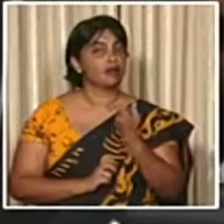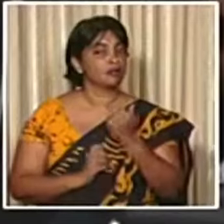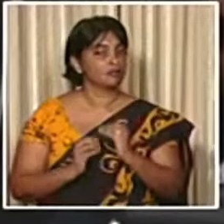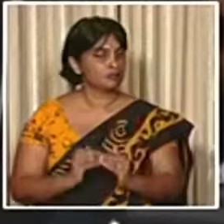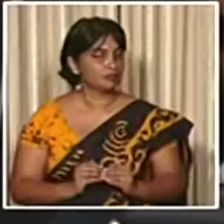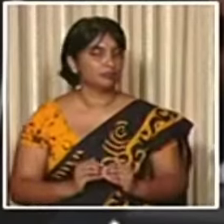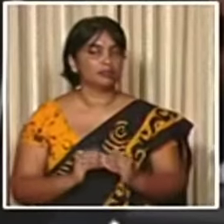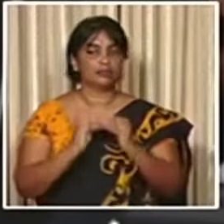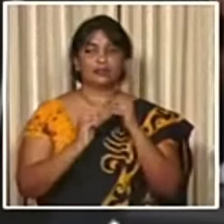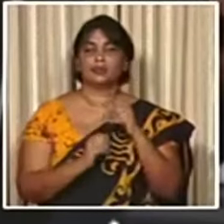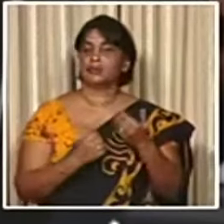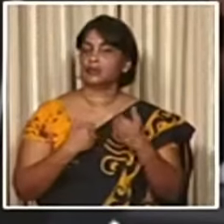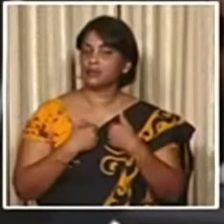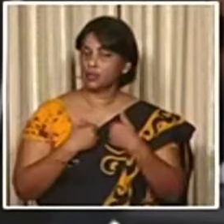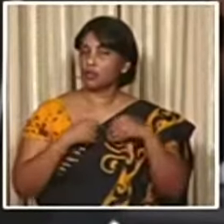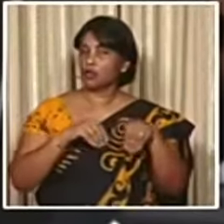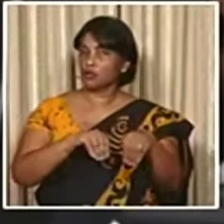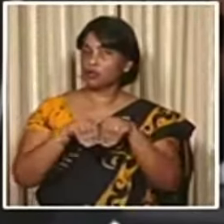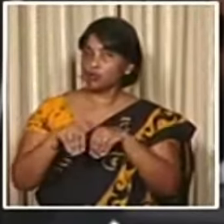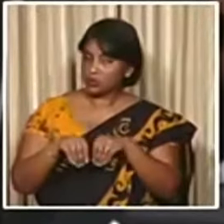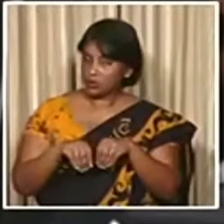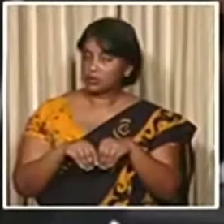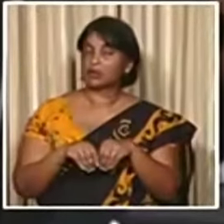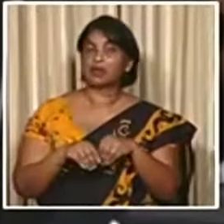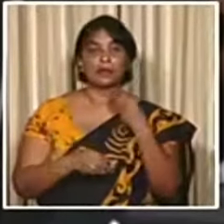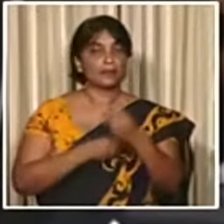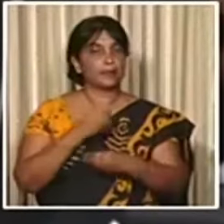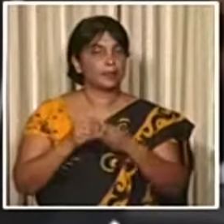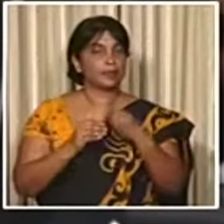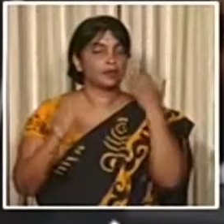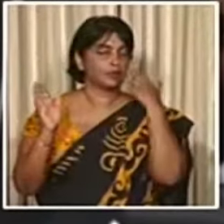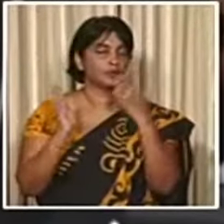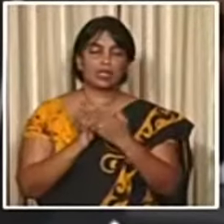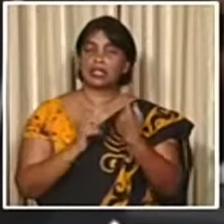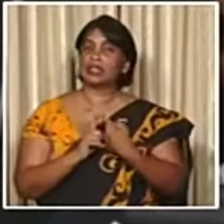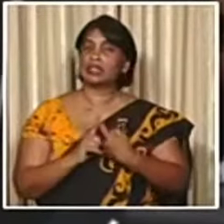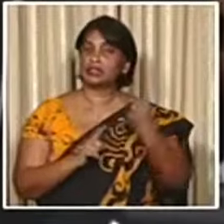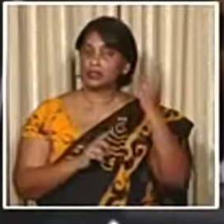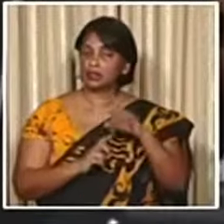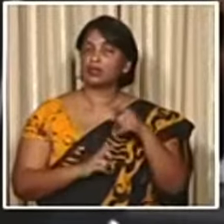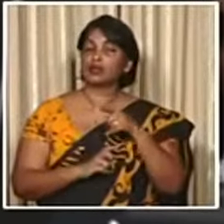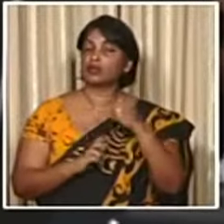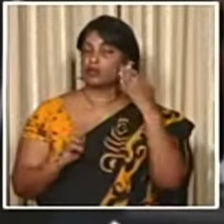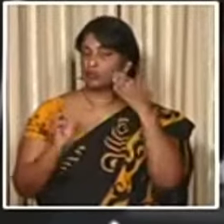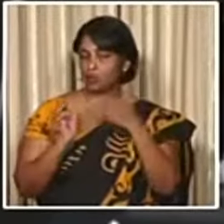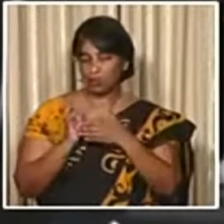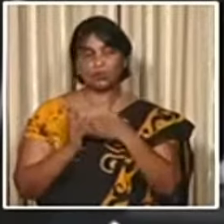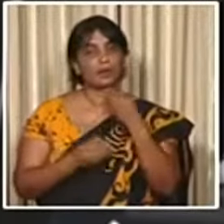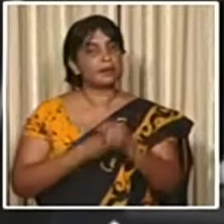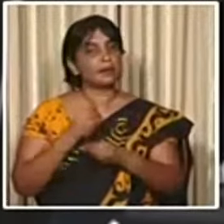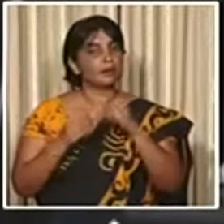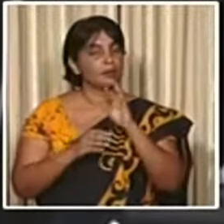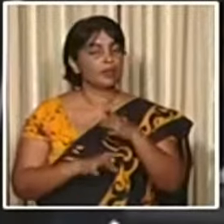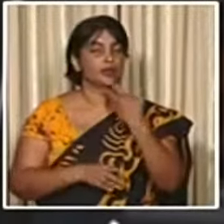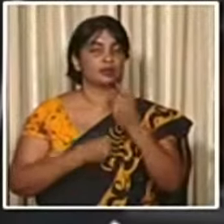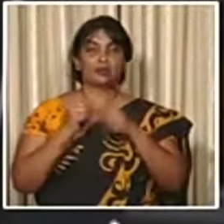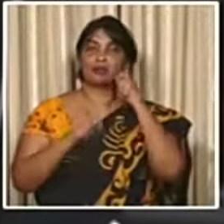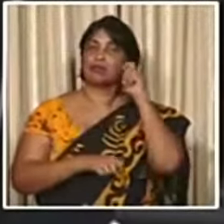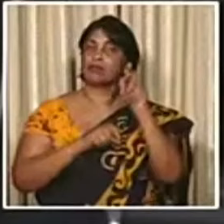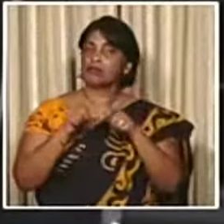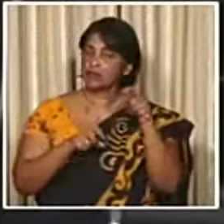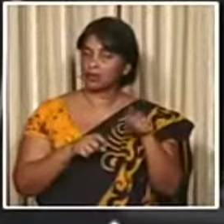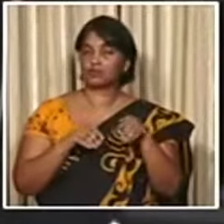ගොඩ ගන්න අපි කෘෂි කර්මාන්තයත් කර්මාන්තංශයක් දියුණු කරන්න ඕන. ඒ සඳහා ව්‍යවසායකයන්